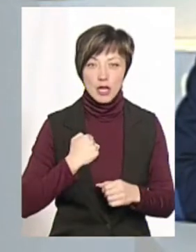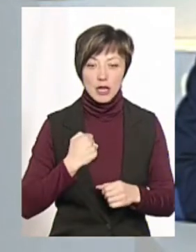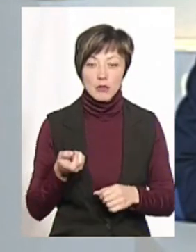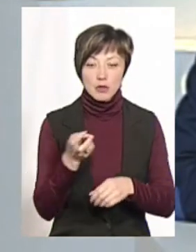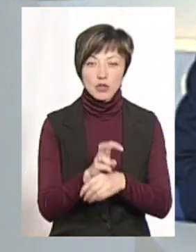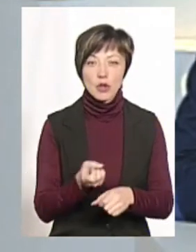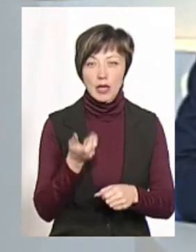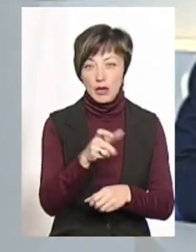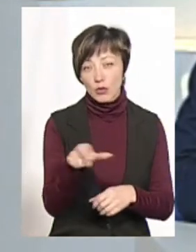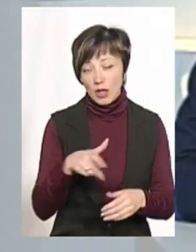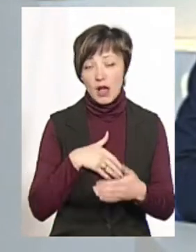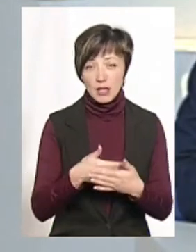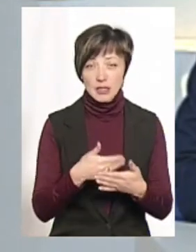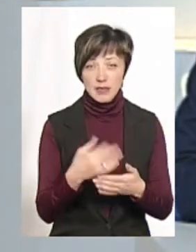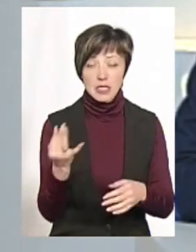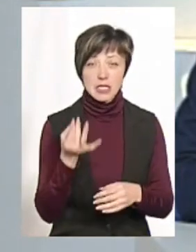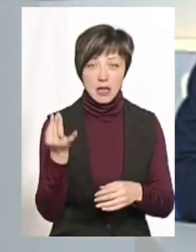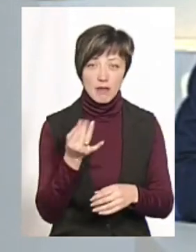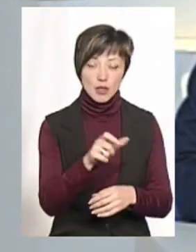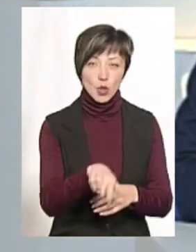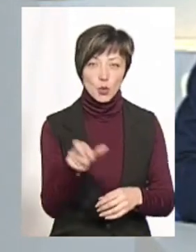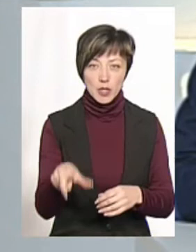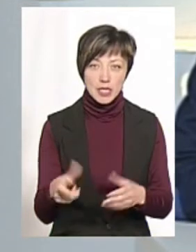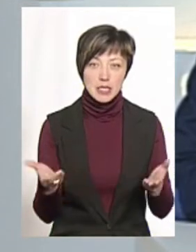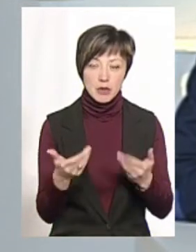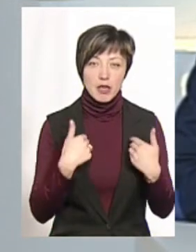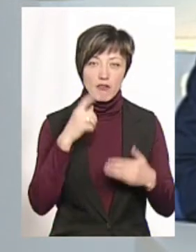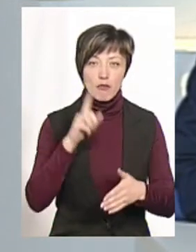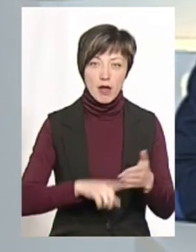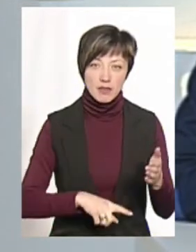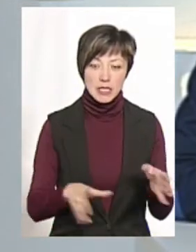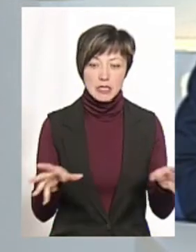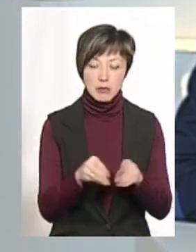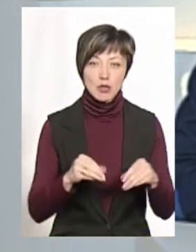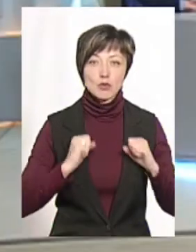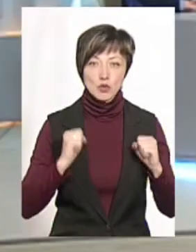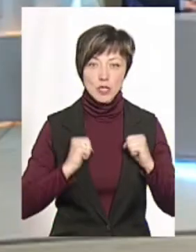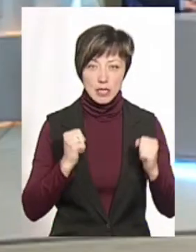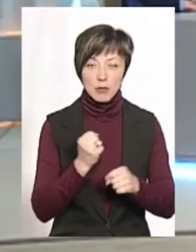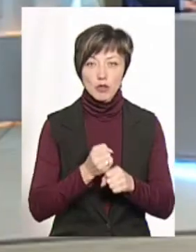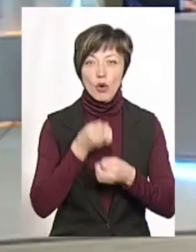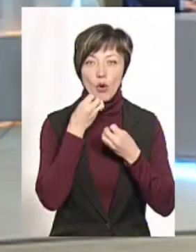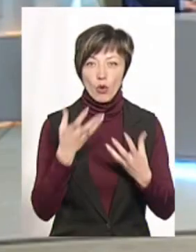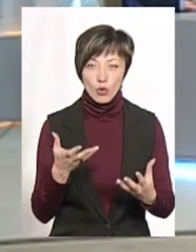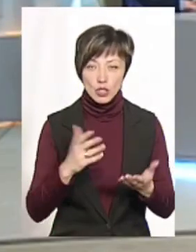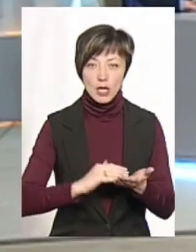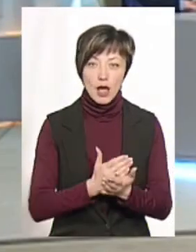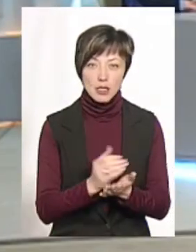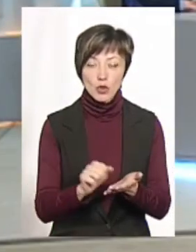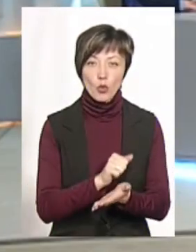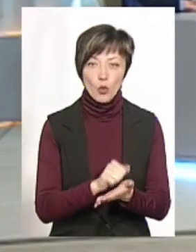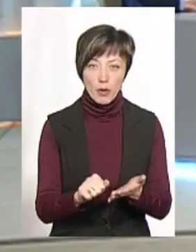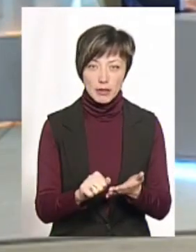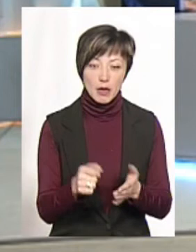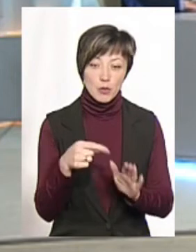кілька людей, ну, але активних людей, зацікавлених людей, з якими, я впевнений, ми спільними зусиллями напрацюємо хороший, якісний